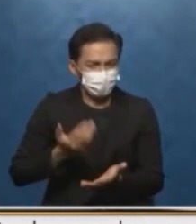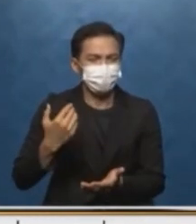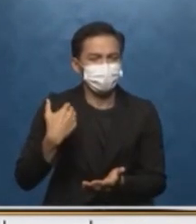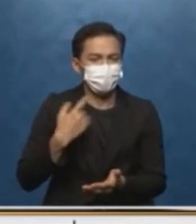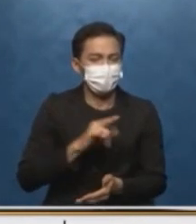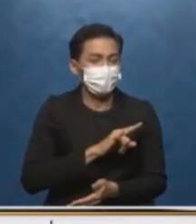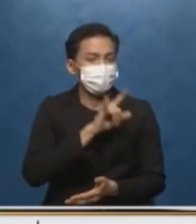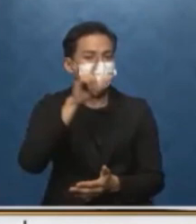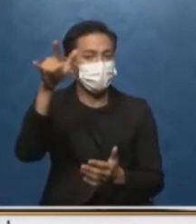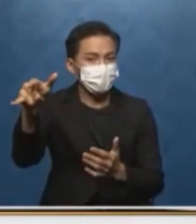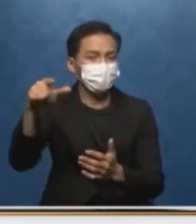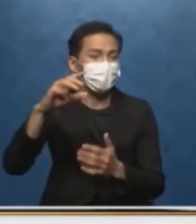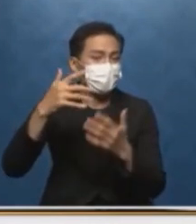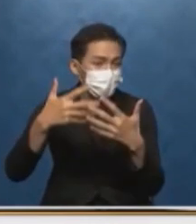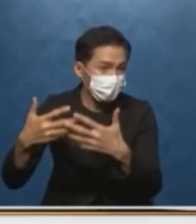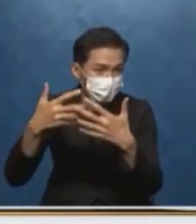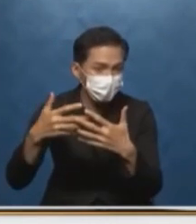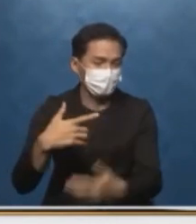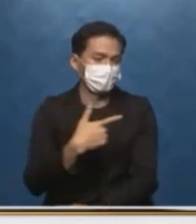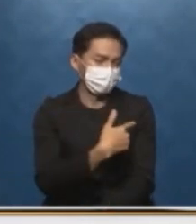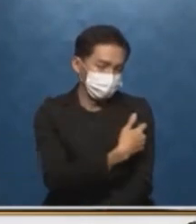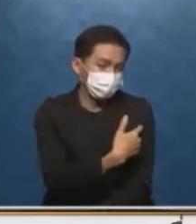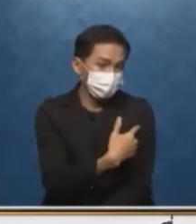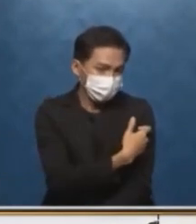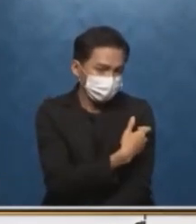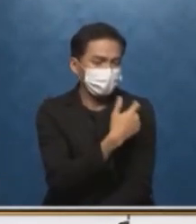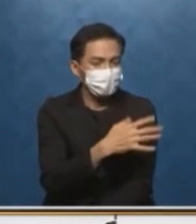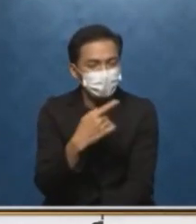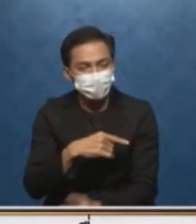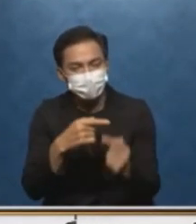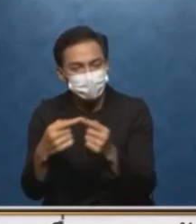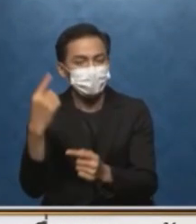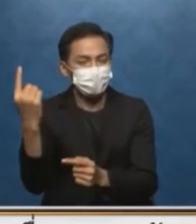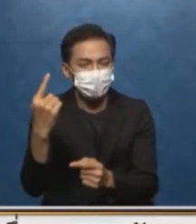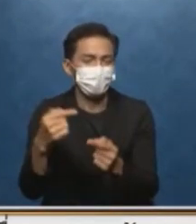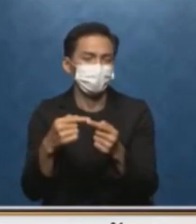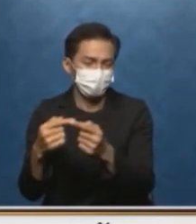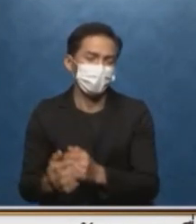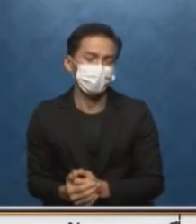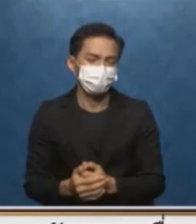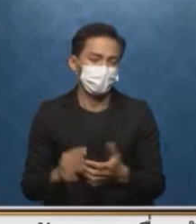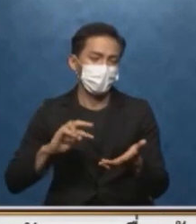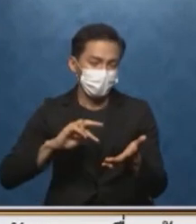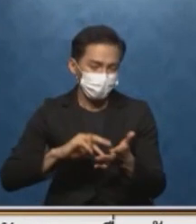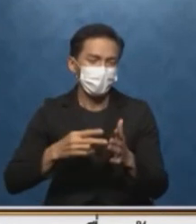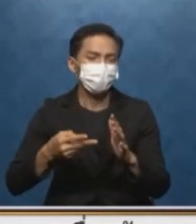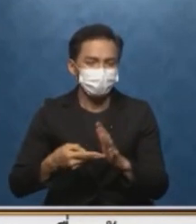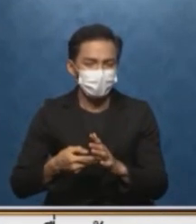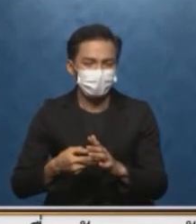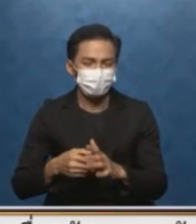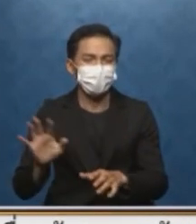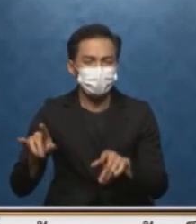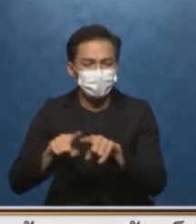าเพื่อที่จะไปรับวัคซีนและการท่องเที่ยวอันนี้เป็นหนึ่งในกุศโลบายที่เขาทำขึ้นมานะคะด้ว